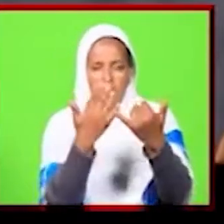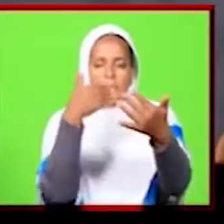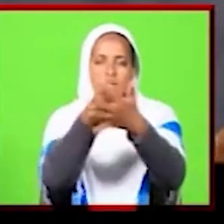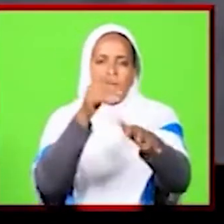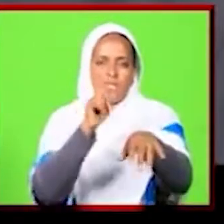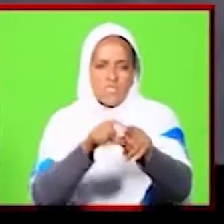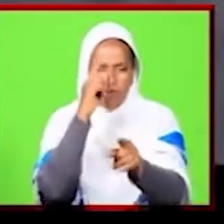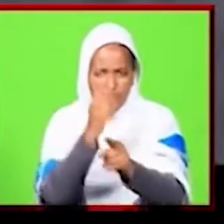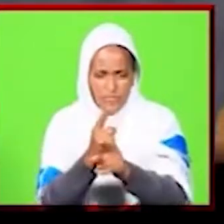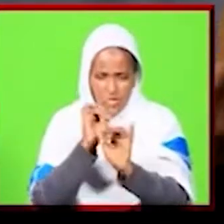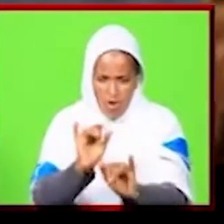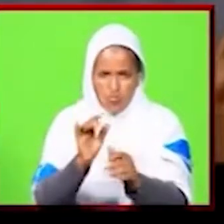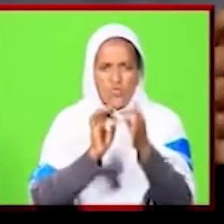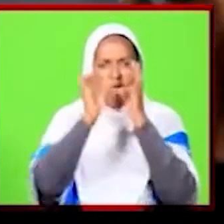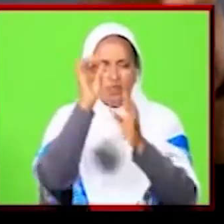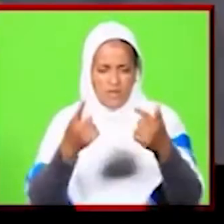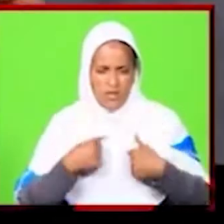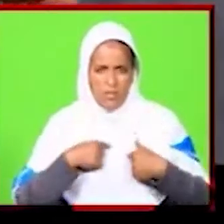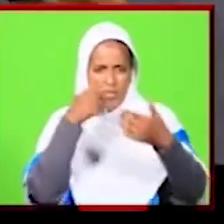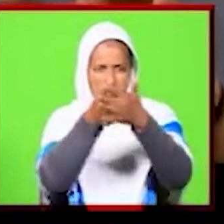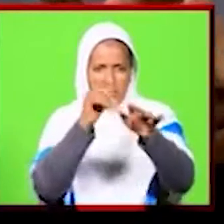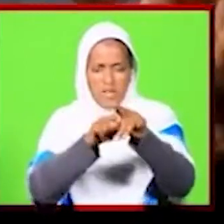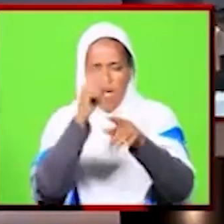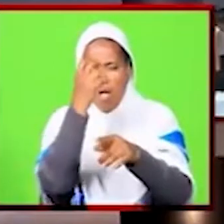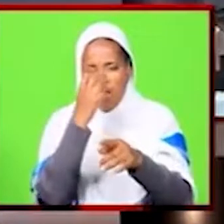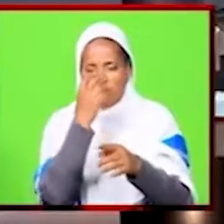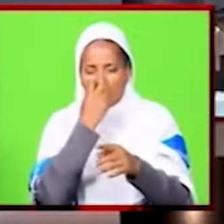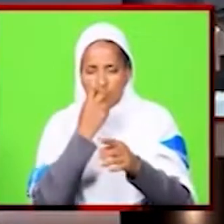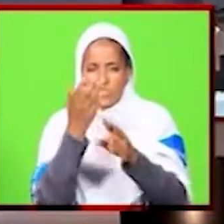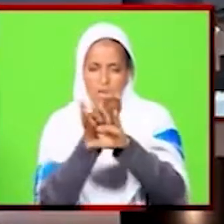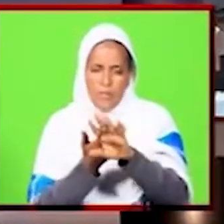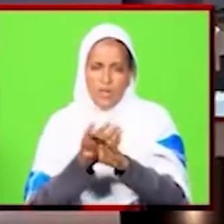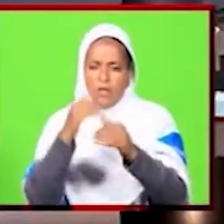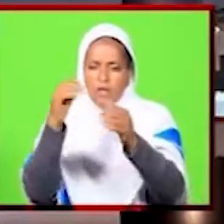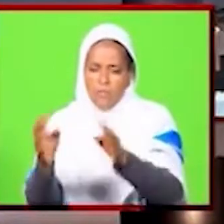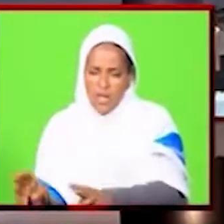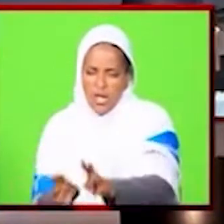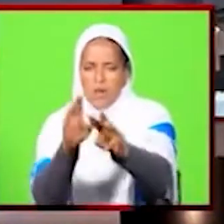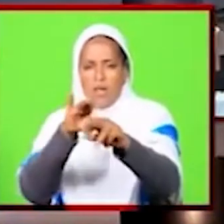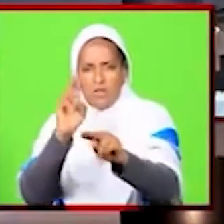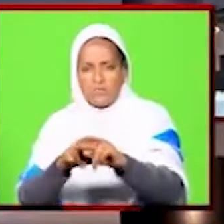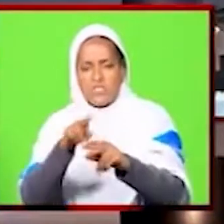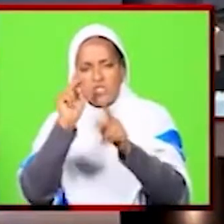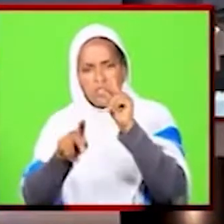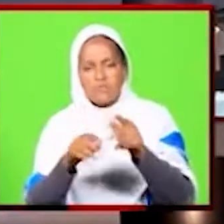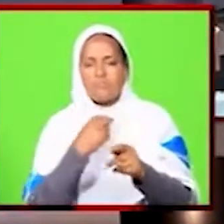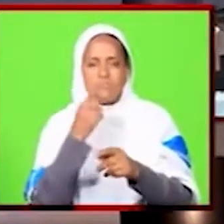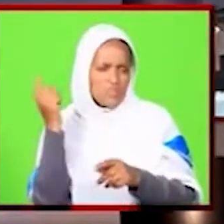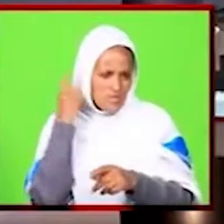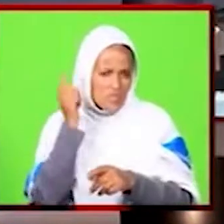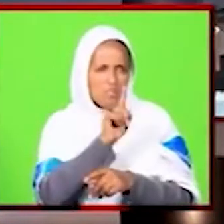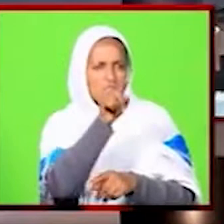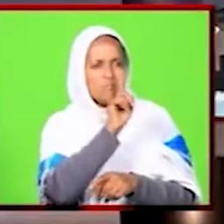ማቴዎስ ማለት ነው። ሉቃስ ደግሞ ገና በቀረበ ጊዜ ልክ ያነው ታሪክ ይነግረናል። ወደ ኢያሪኮን በቀረበ ጊዜ አንድ ዕውር እየለመነ በመንገድ ዳር ተቀምጦ